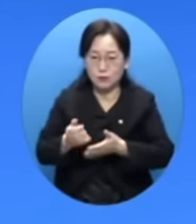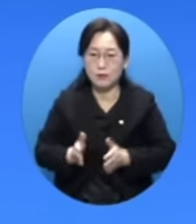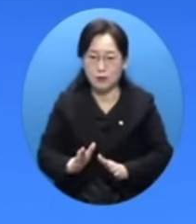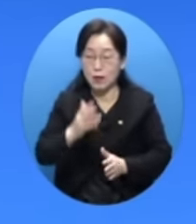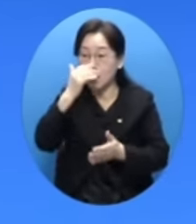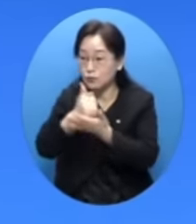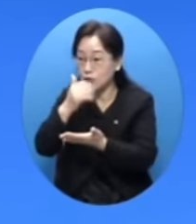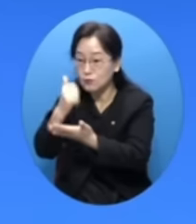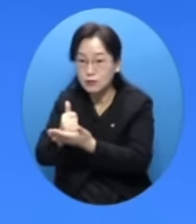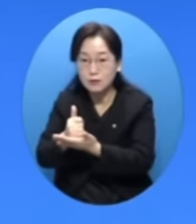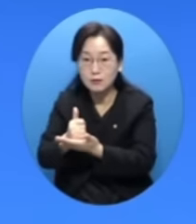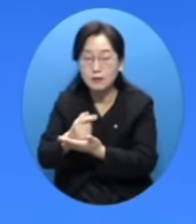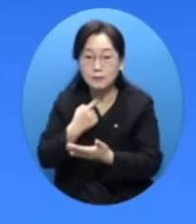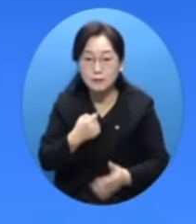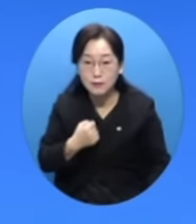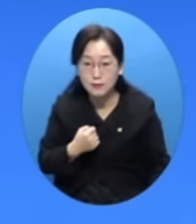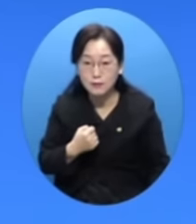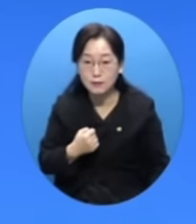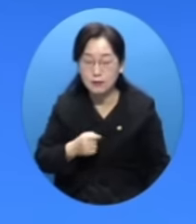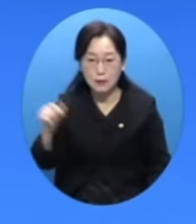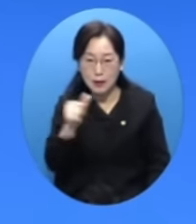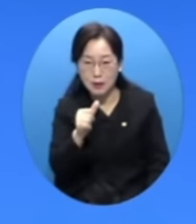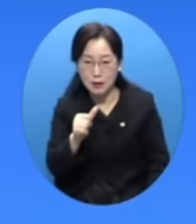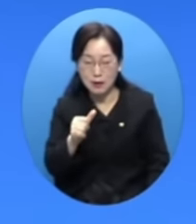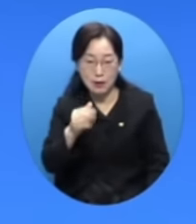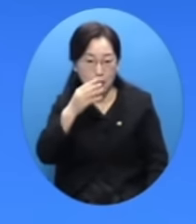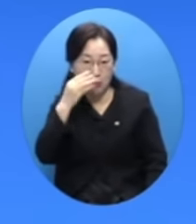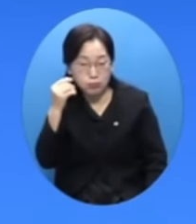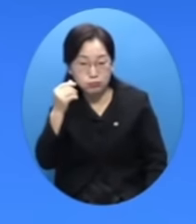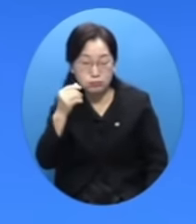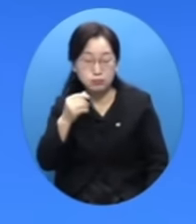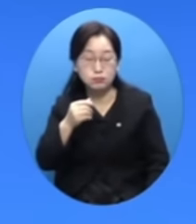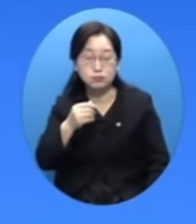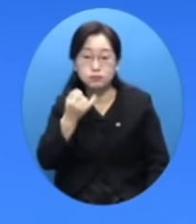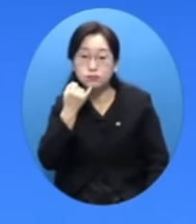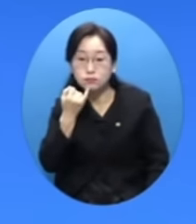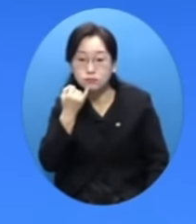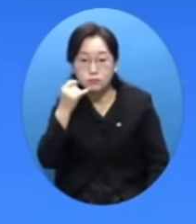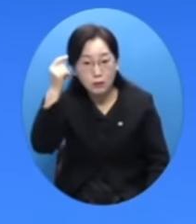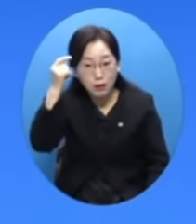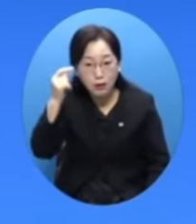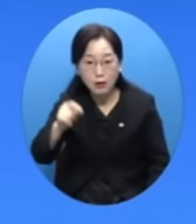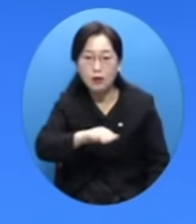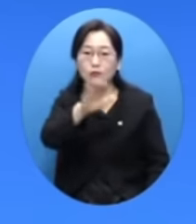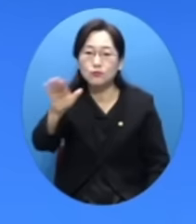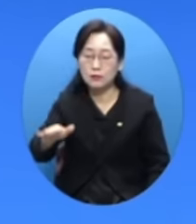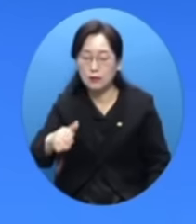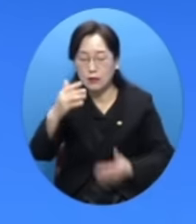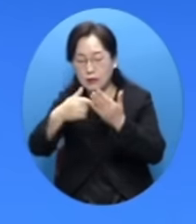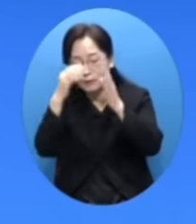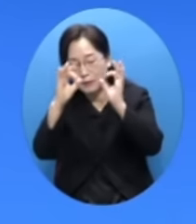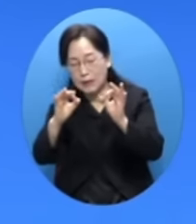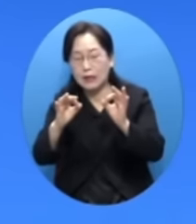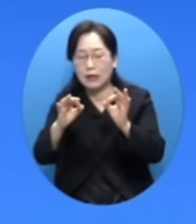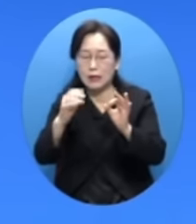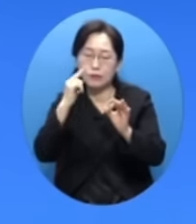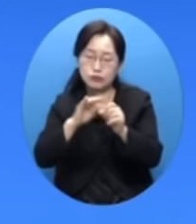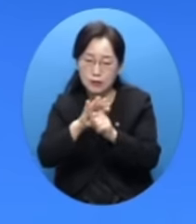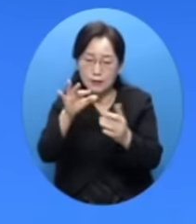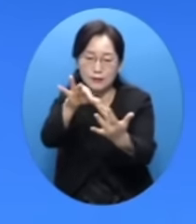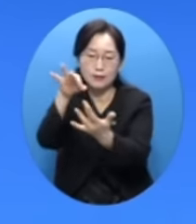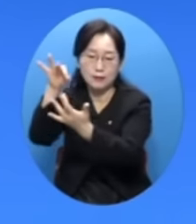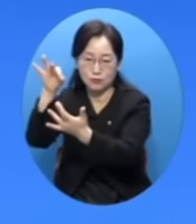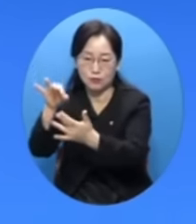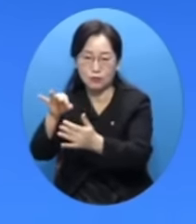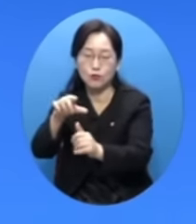죄짓는데 빠르고 익숙한 삶을 살아왔습니다. 그런 우리를 불쌍히 보시고 택하여 구원하신 그 은혜에